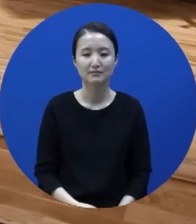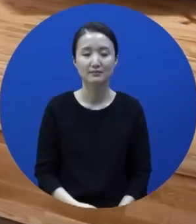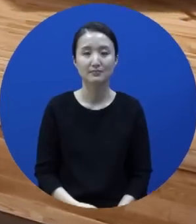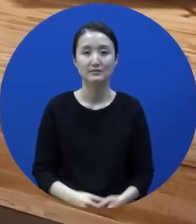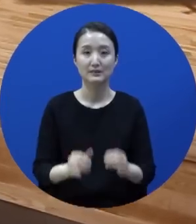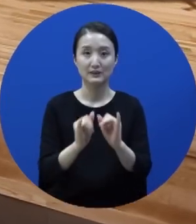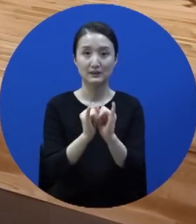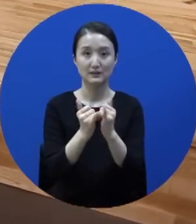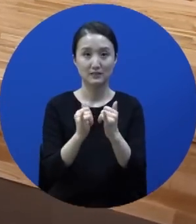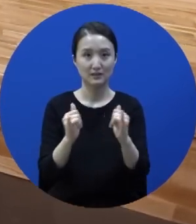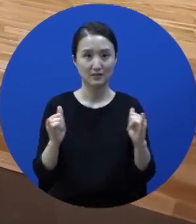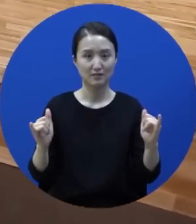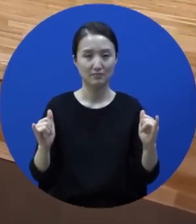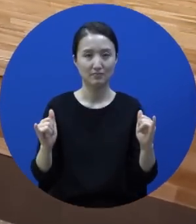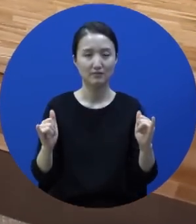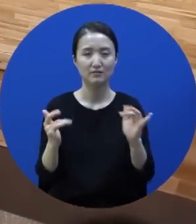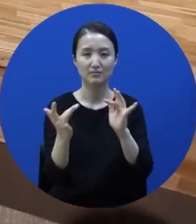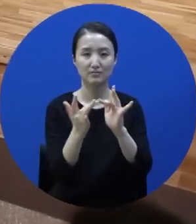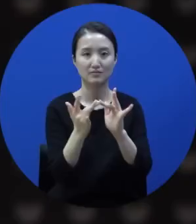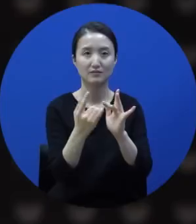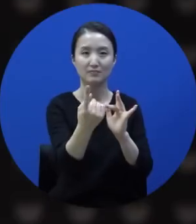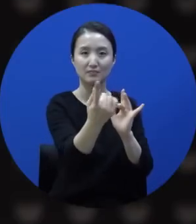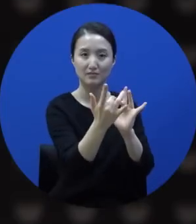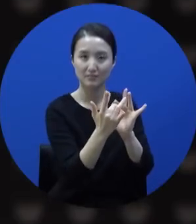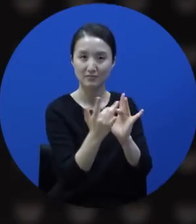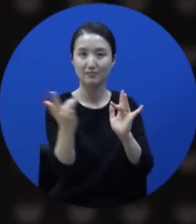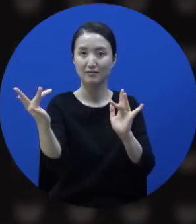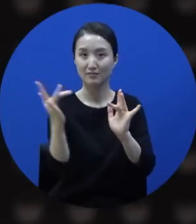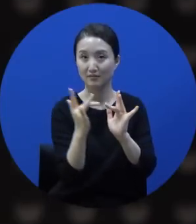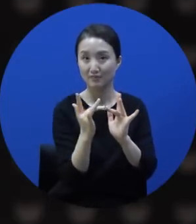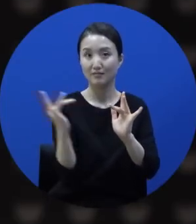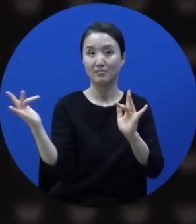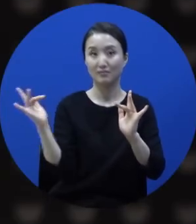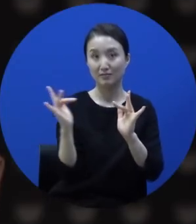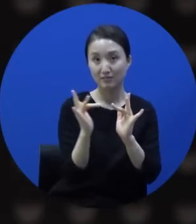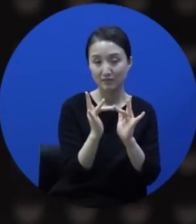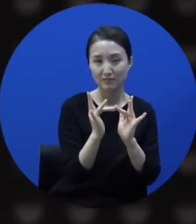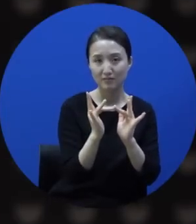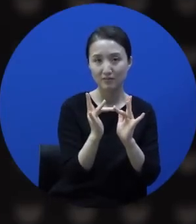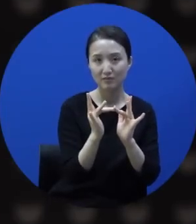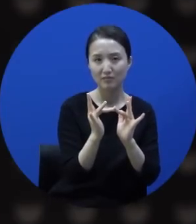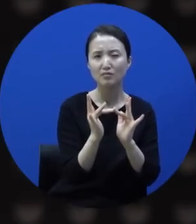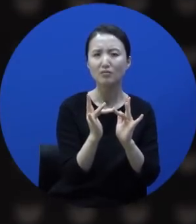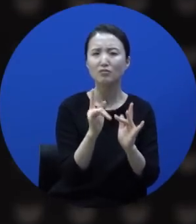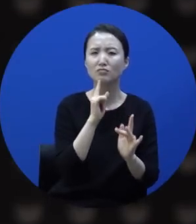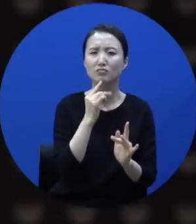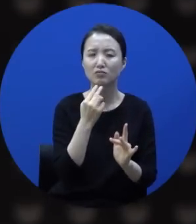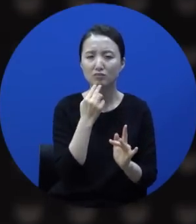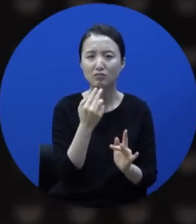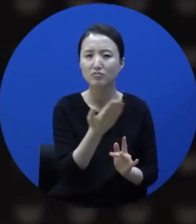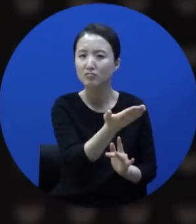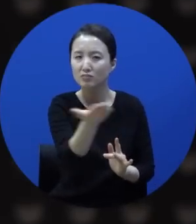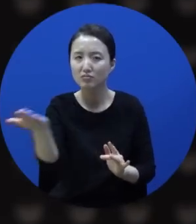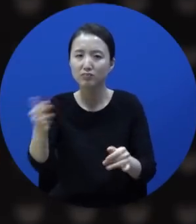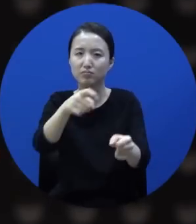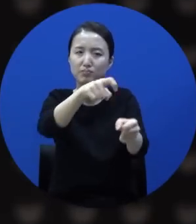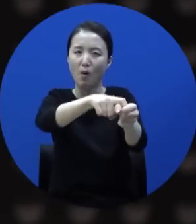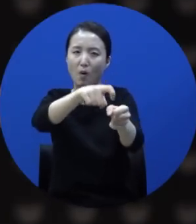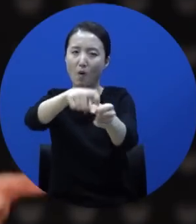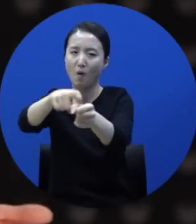하나하나 자신의 목적을 가지고 있지만 근데 그분들이 왔을 때 온전히 한 사람의